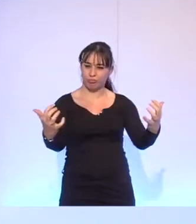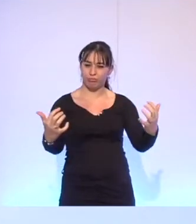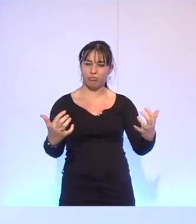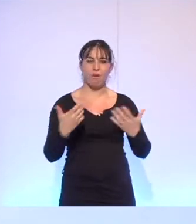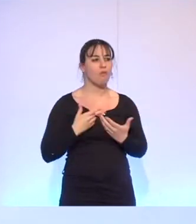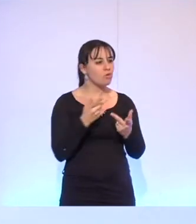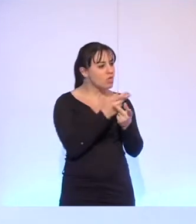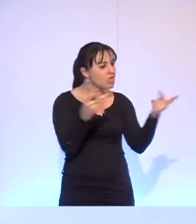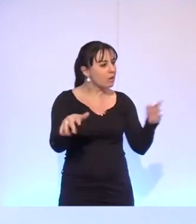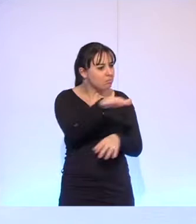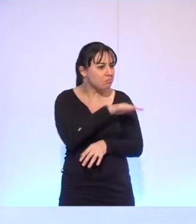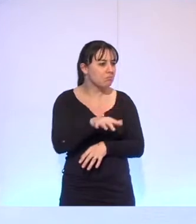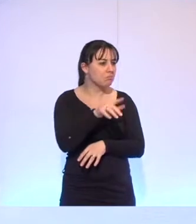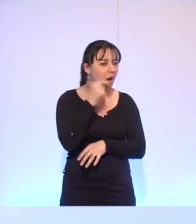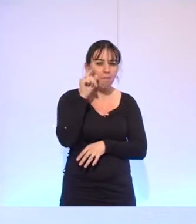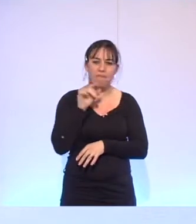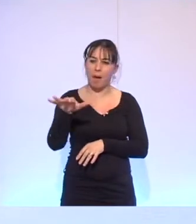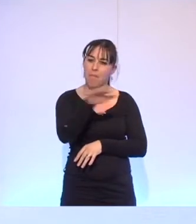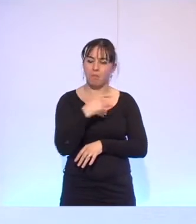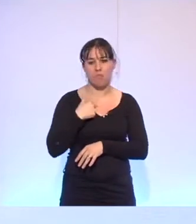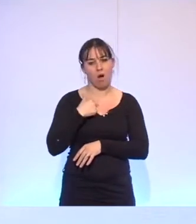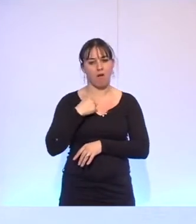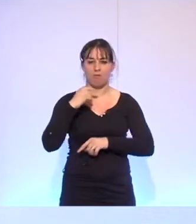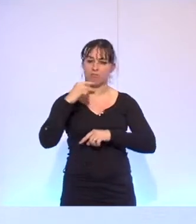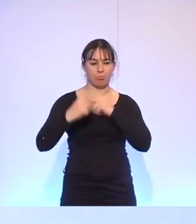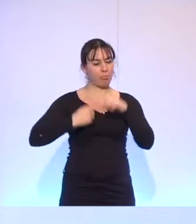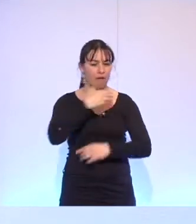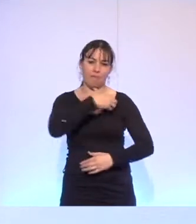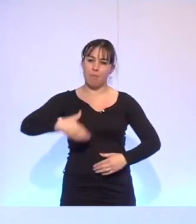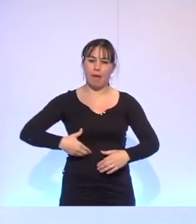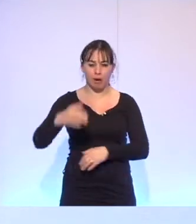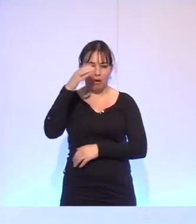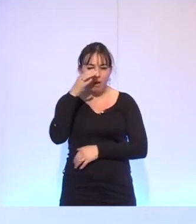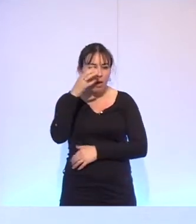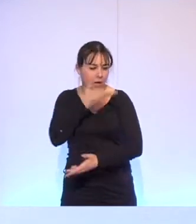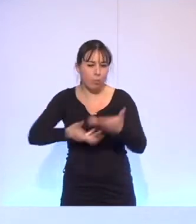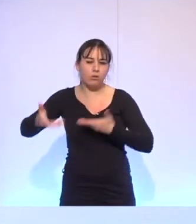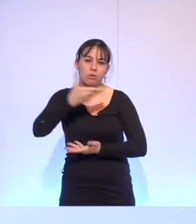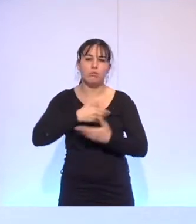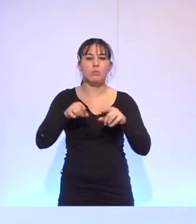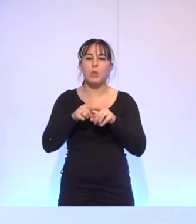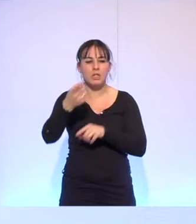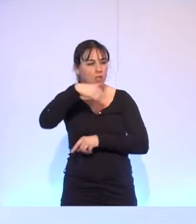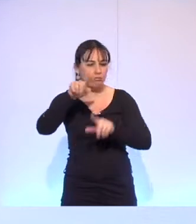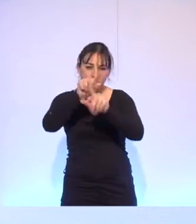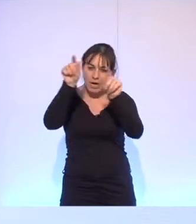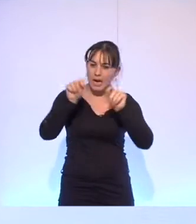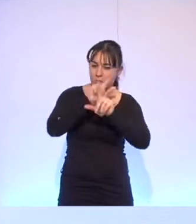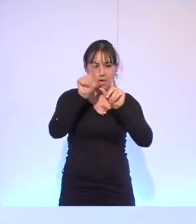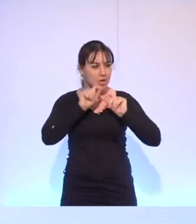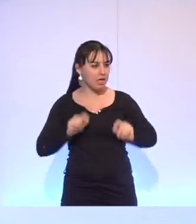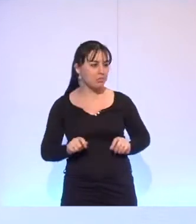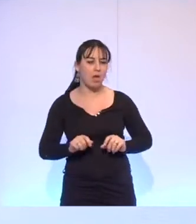chacun et à chacune d'entre vous que je serai un maire à l'écoute, un maire qui respecte, un maire qui